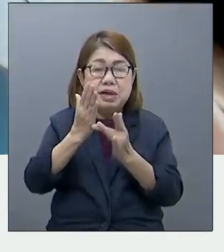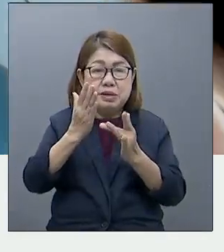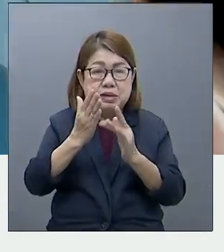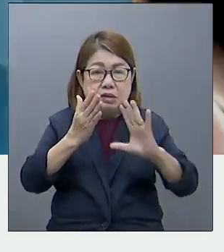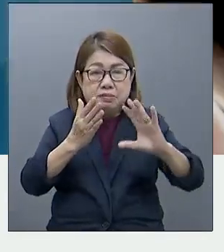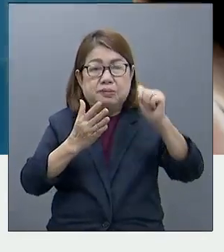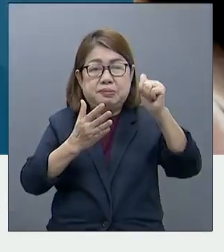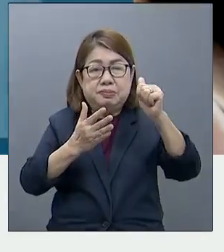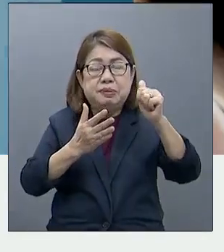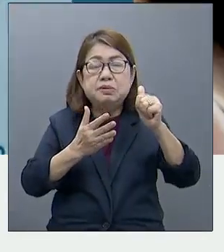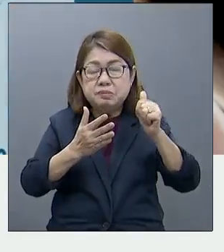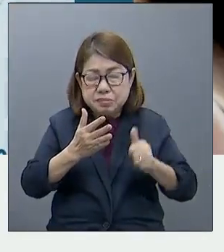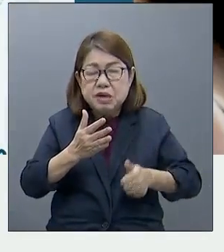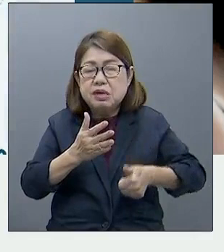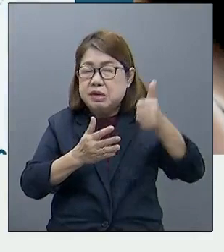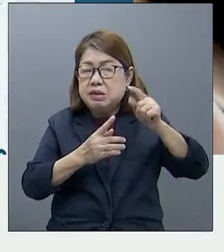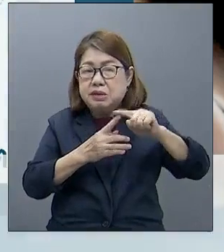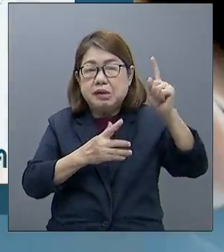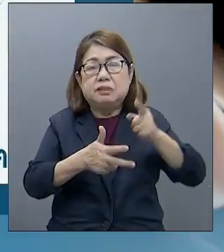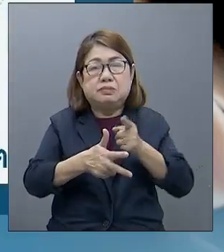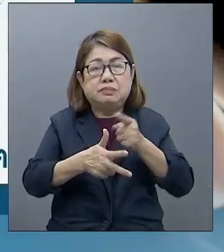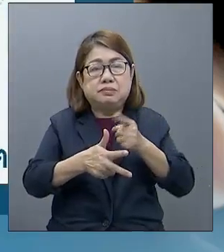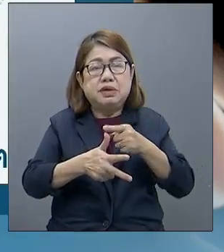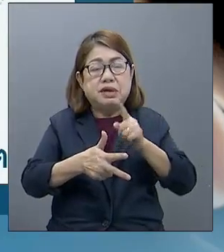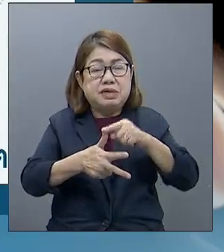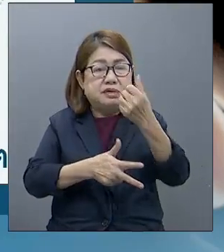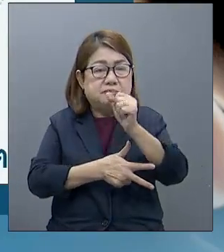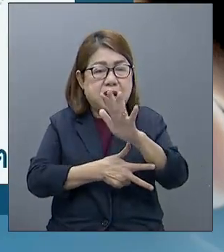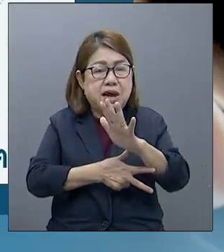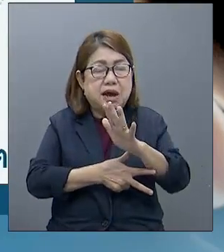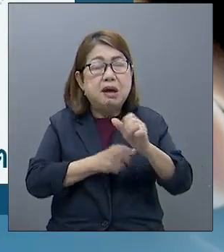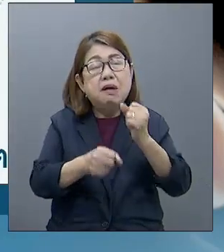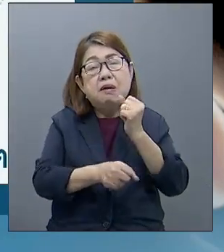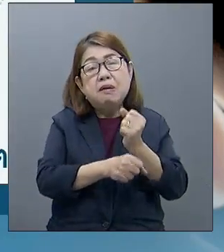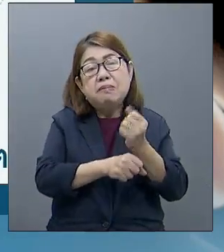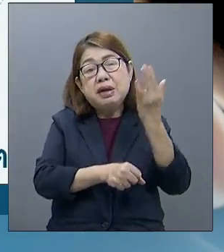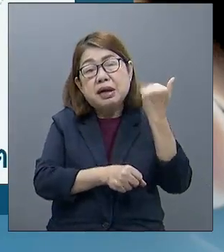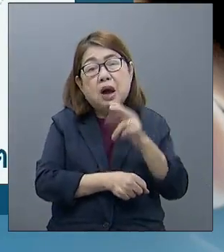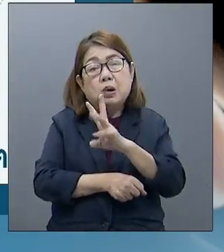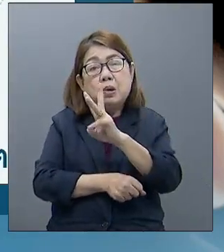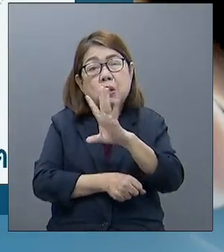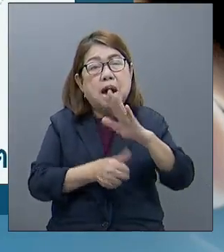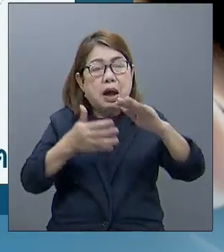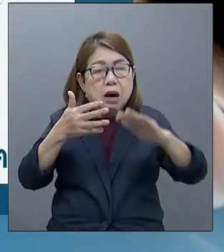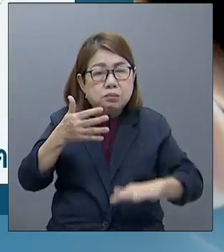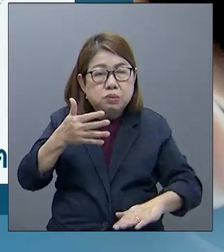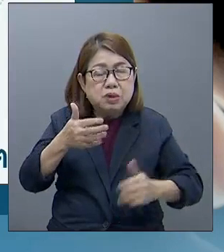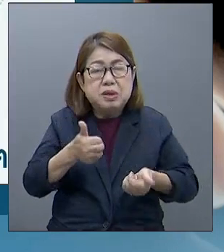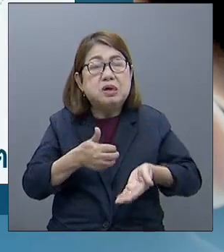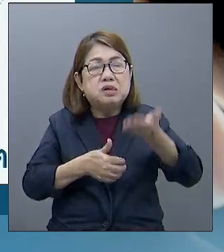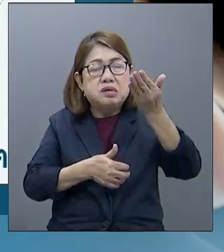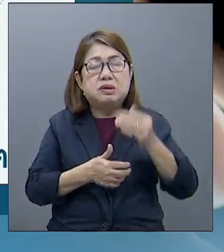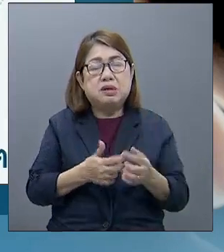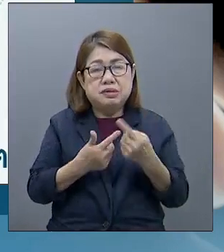งเป็นปัจจัยที่มีอันดับดีที่สุดค่ะโดยอยู่ที่อันดับที่15ดีขึ้นกว่าปี2565ถึง5อันดับนะคะขณะที่ด้านความ